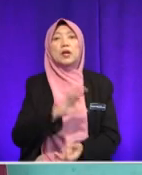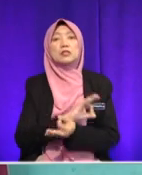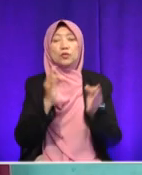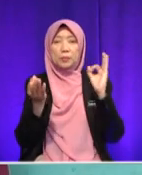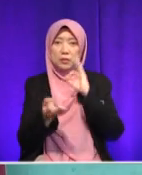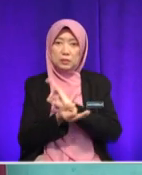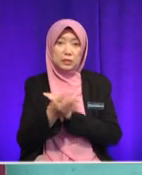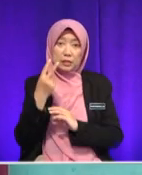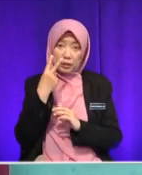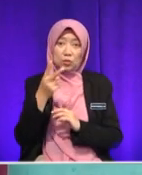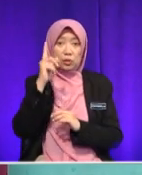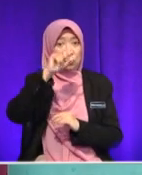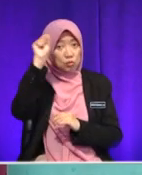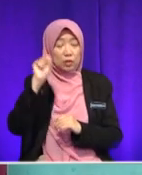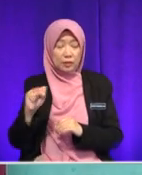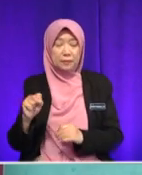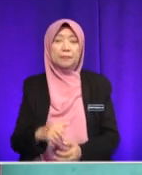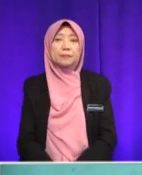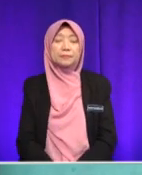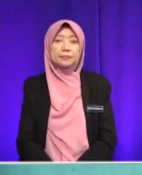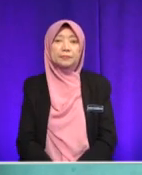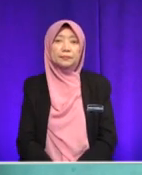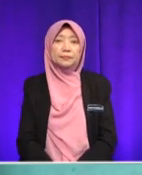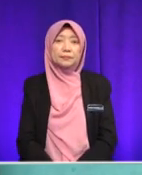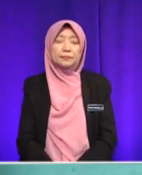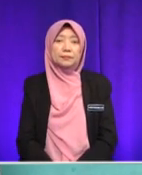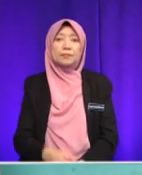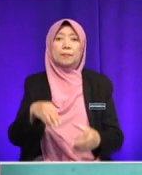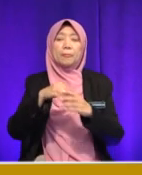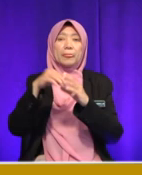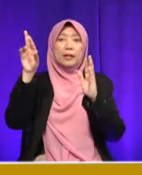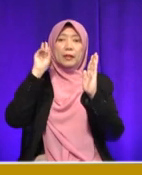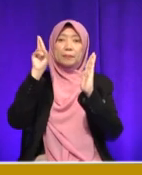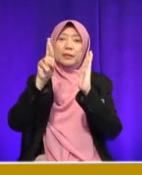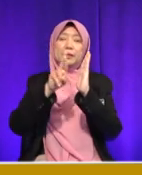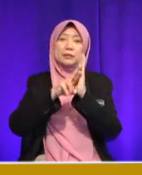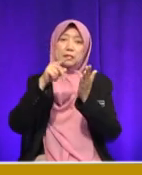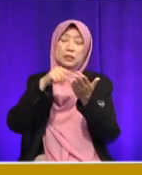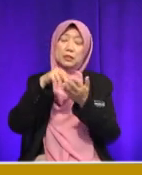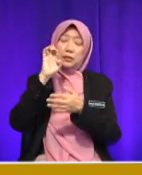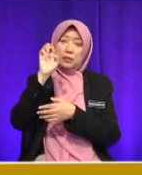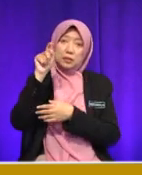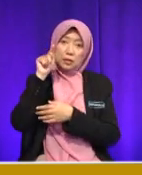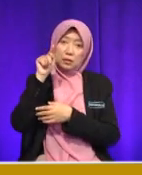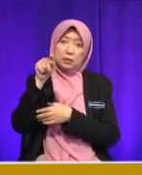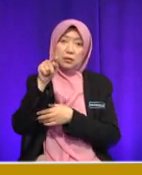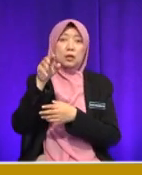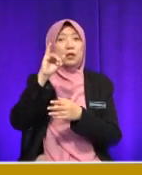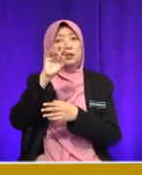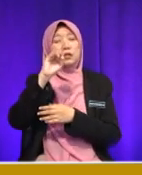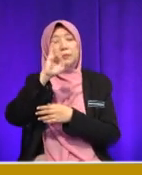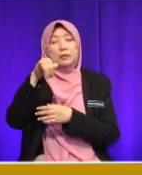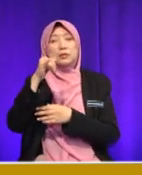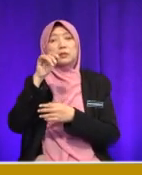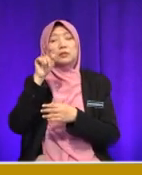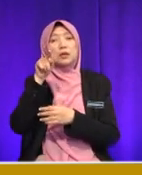kita lihat satu soalan. Okey, soalan ini. Okey, dalam rajah di sebelah, E tanda ialah image bagi objek E di